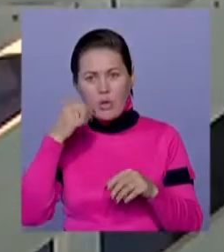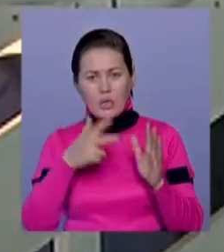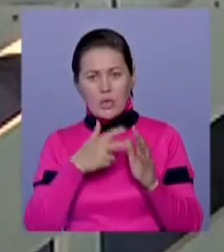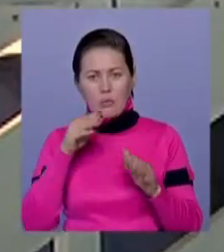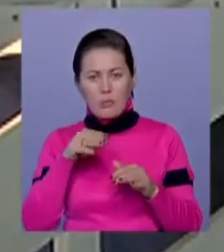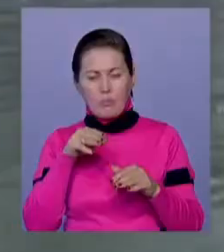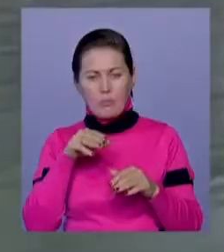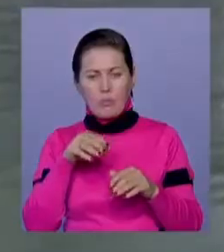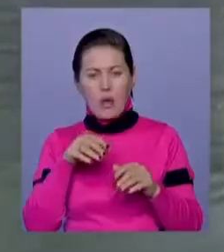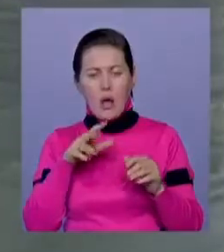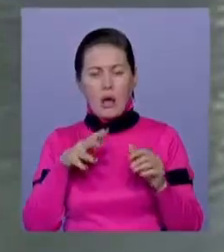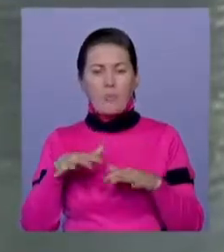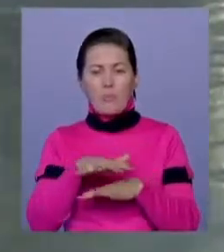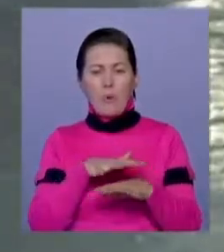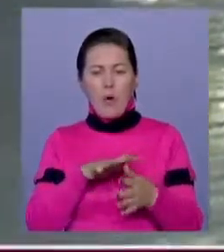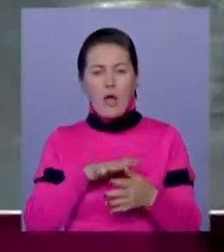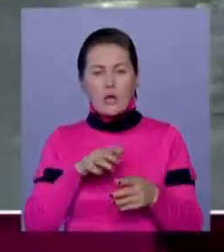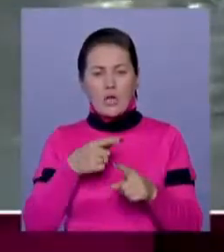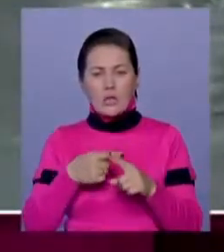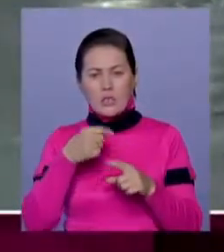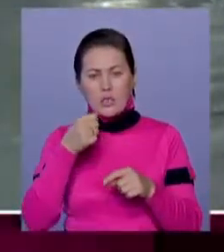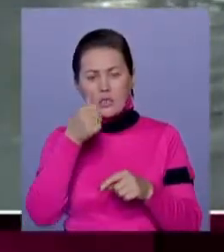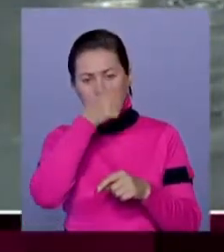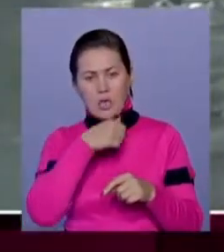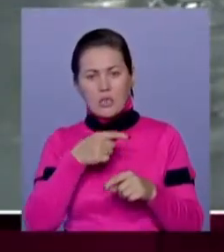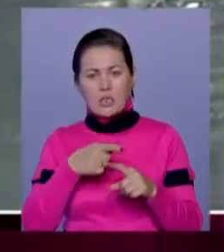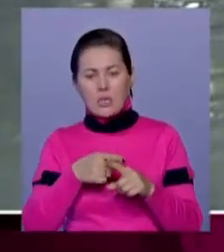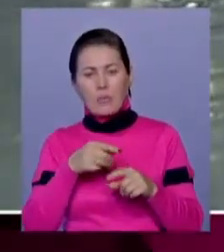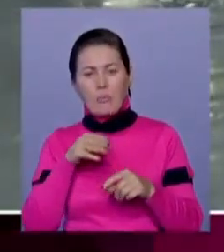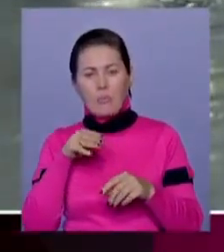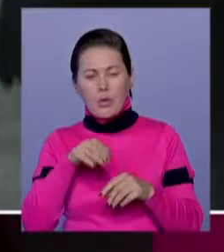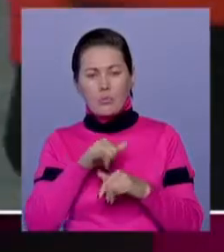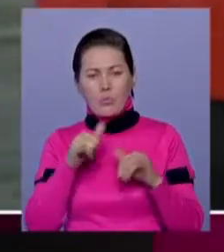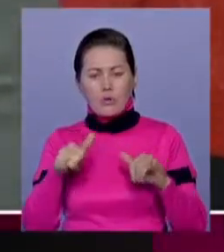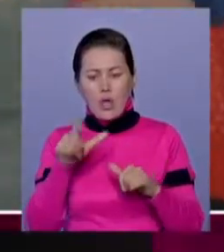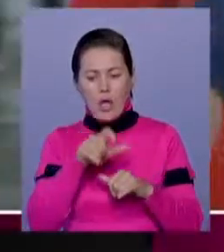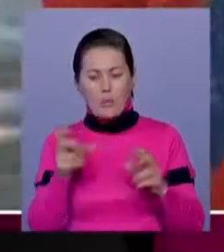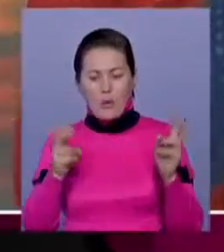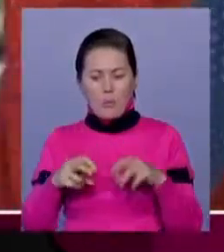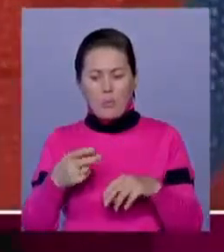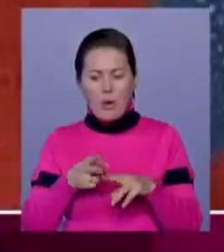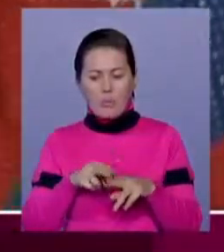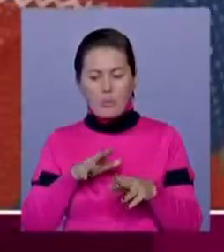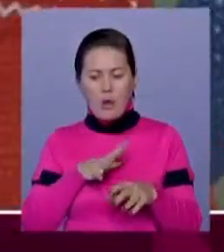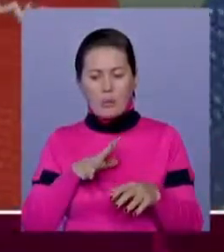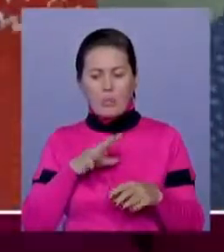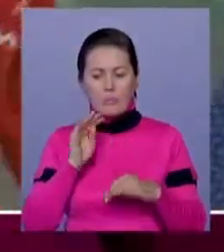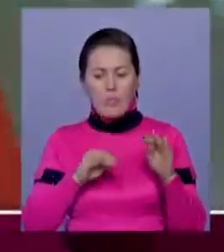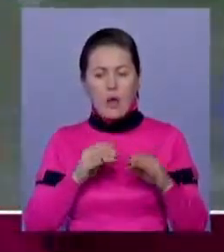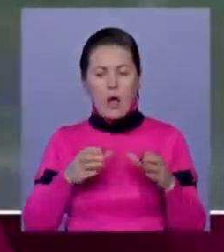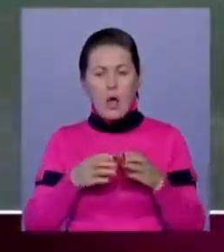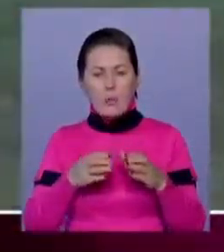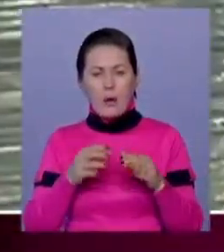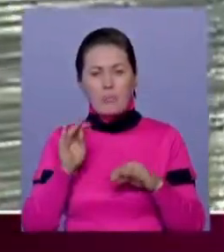мұз айдыны ашылған. Бас аяғы жарты жылда 500 000-нан астам адам келген екен сырғанау алаңдарына барған. Ал мұз айдынынан жасаған мердігер